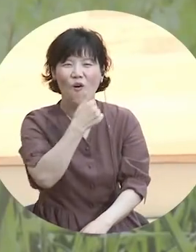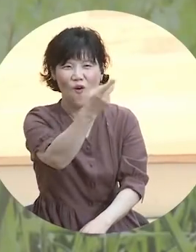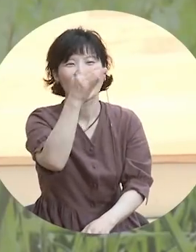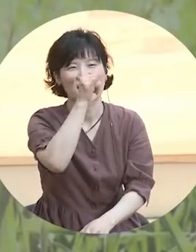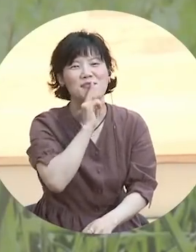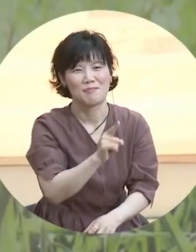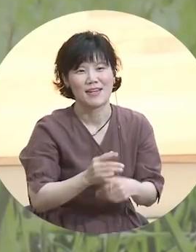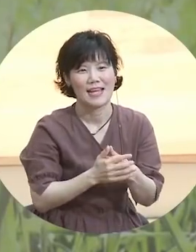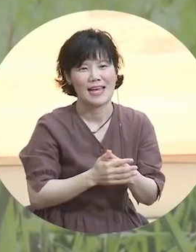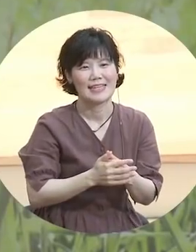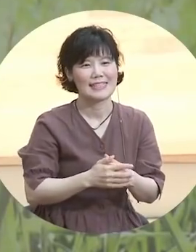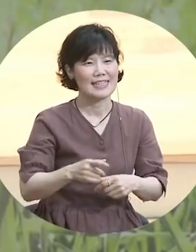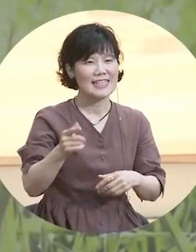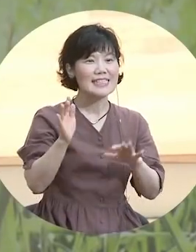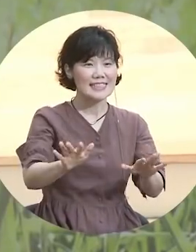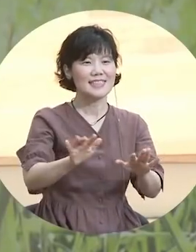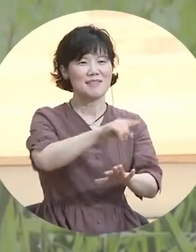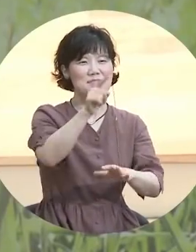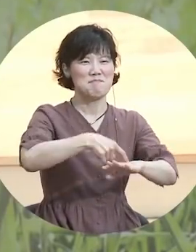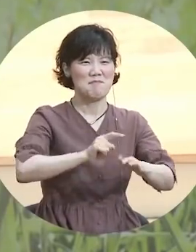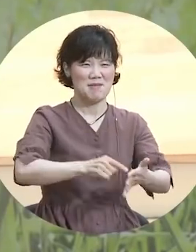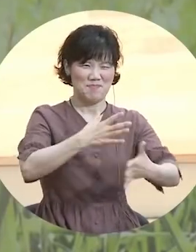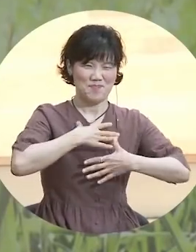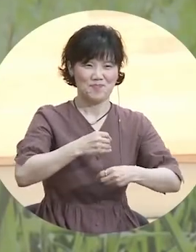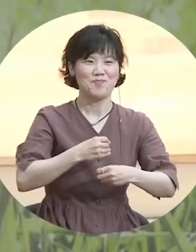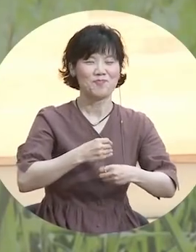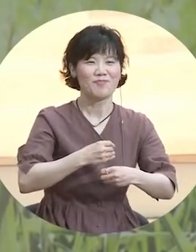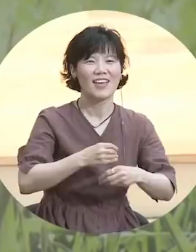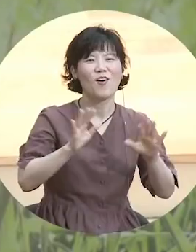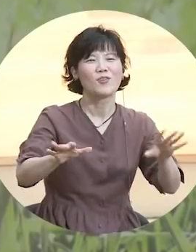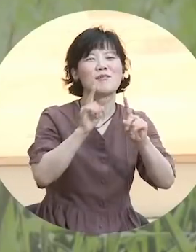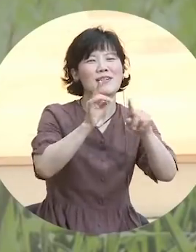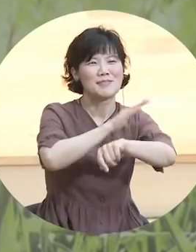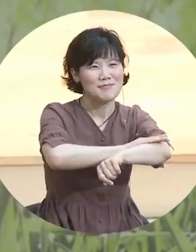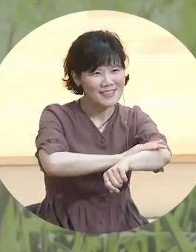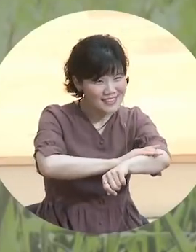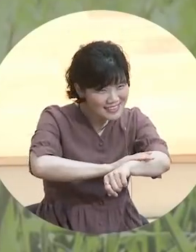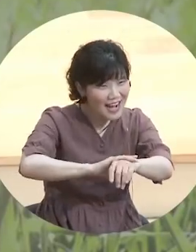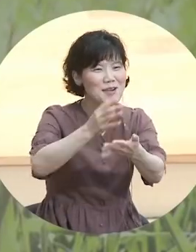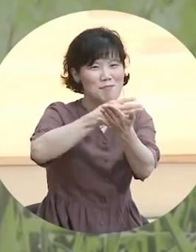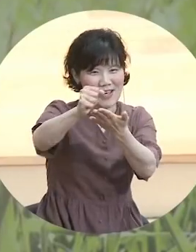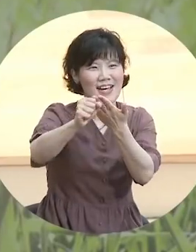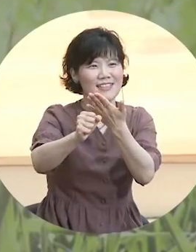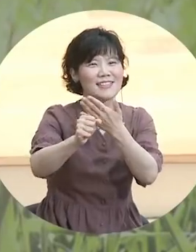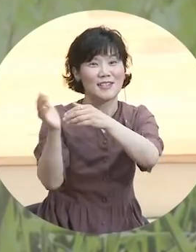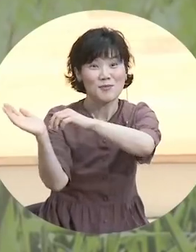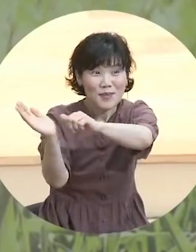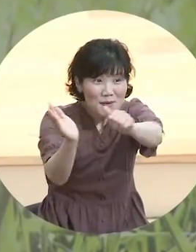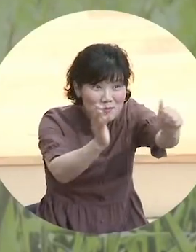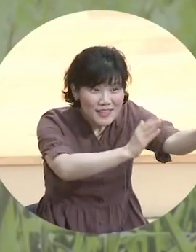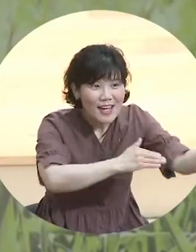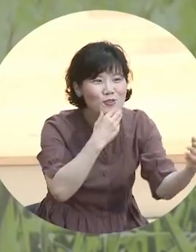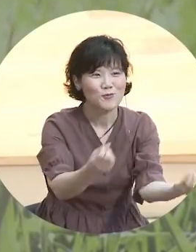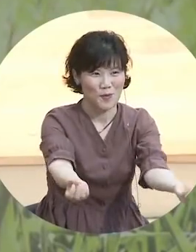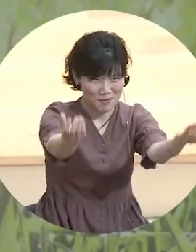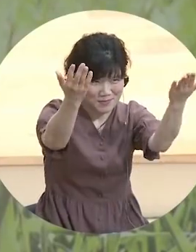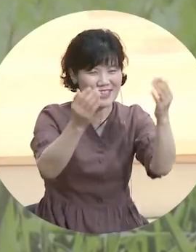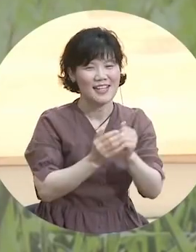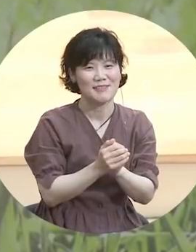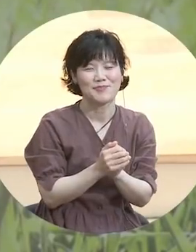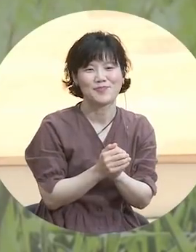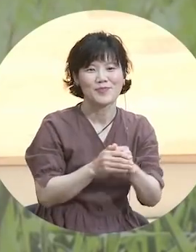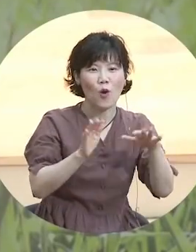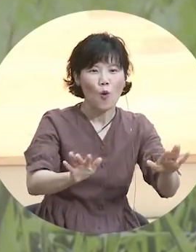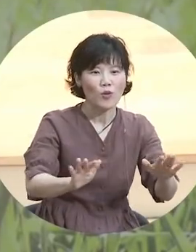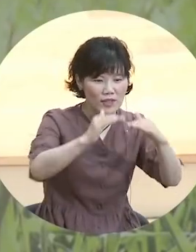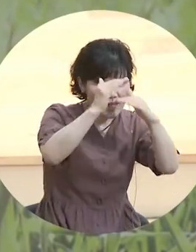그러니 안심하고 여러분 마음 푹 놓고 오늘 말씀을 받을 수 있기를 주 예수 이름으로 축복합니다.